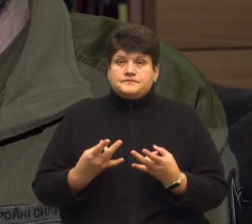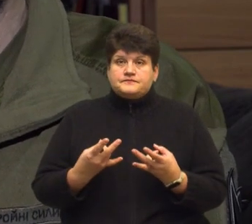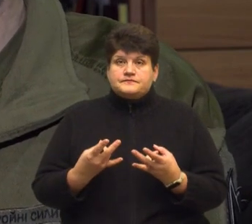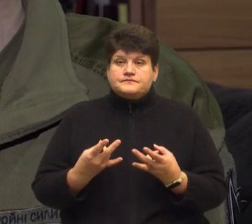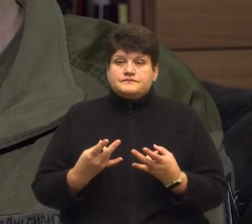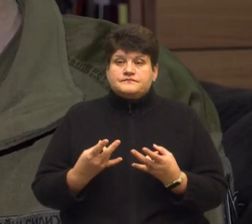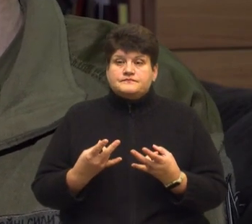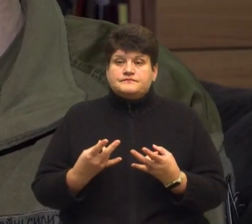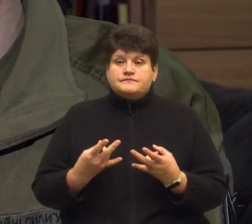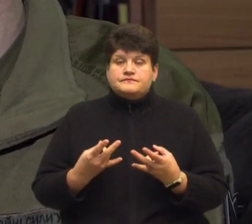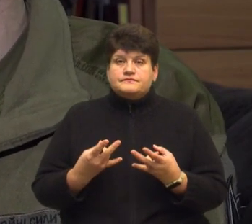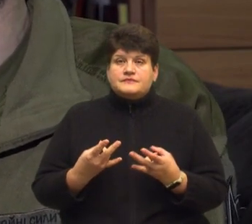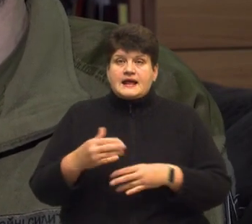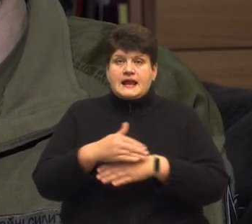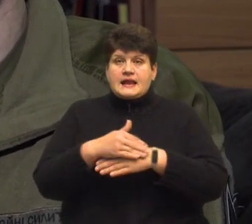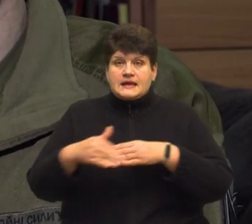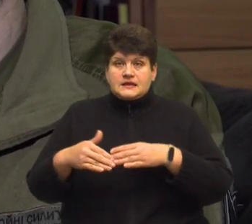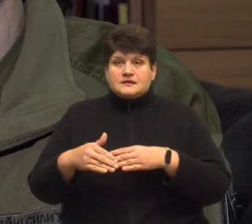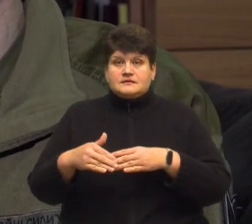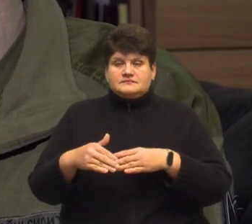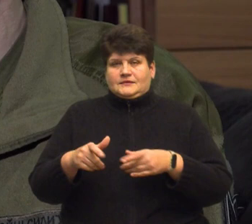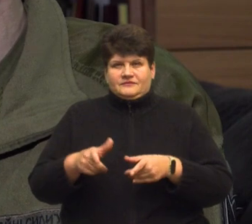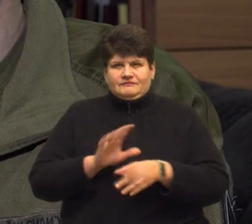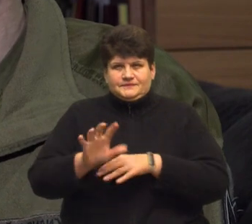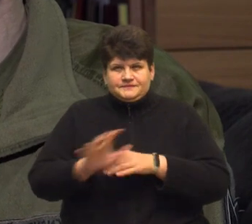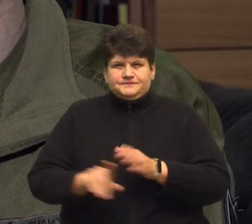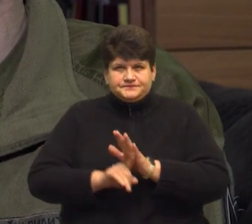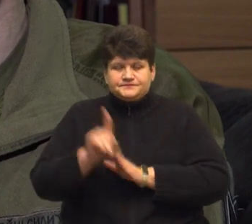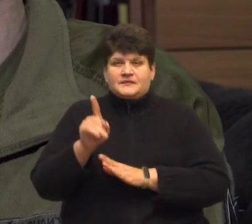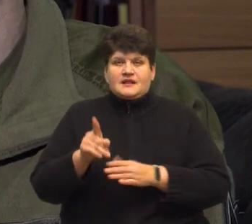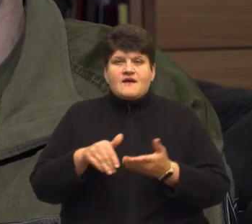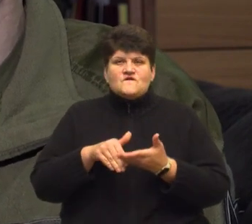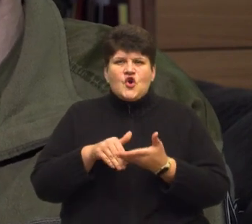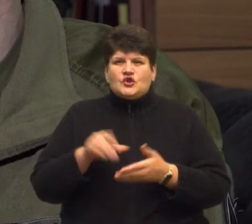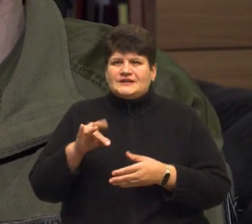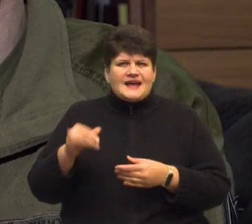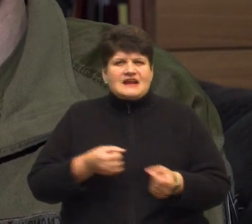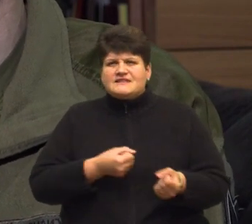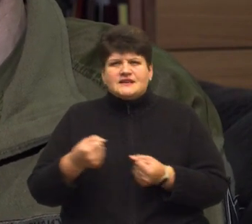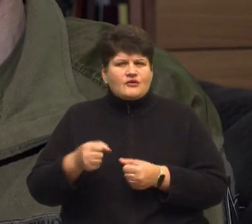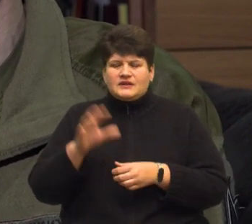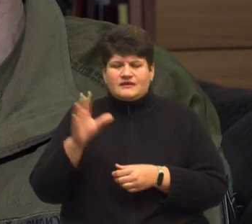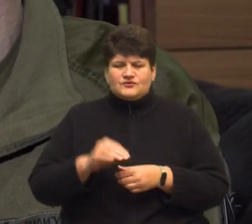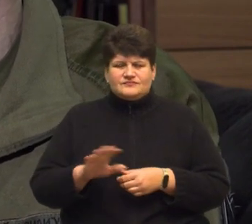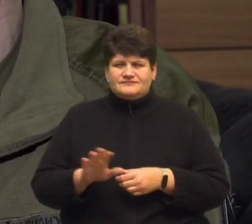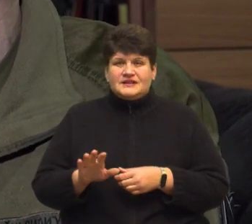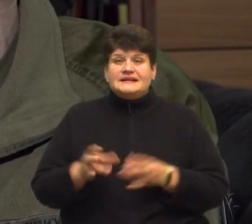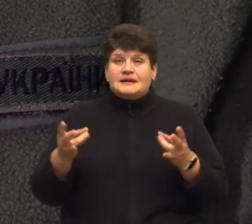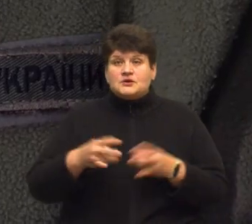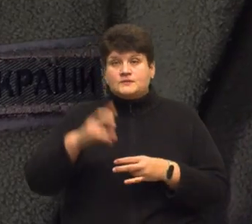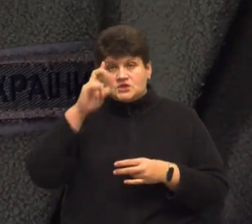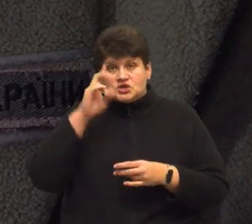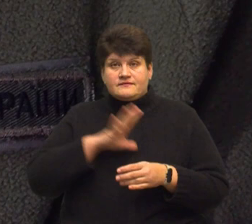чи лінії запускати і то багато ліній не бо на волонтерські волонтери не витягують то всьо Треба щоб державини були